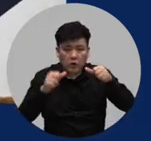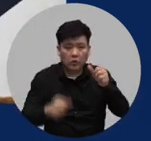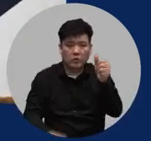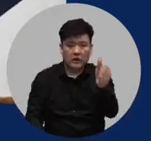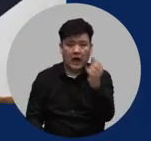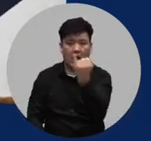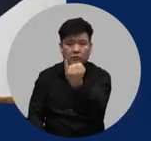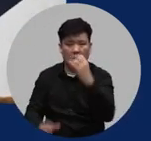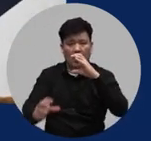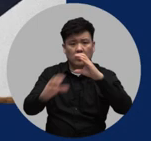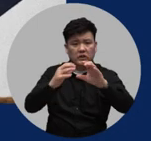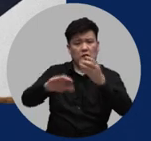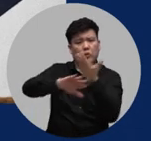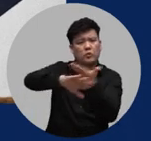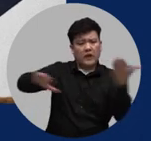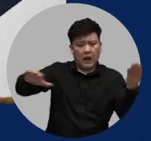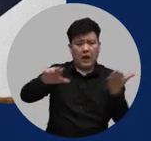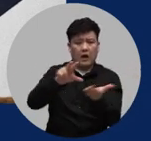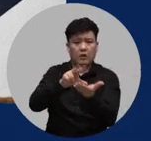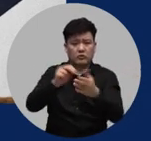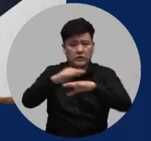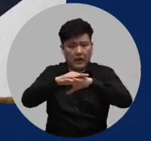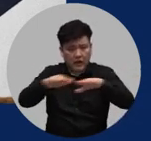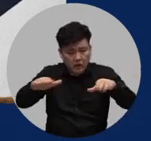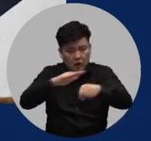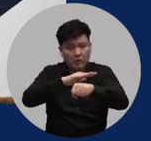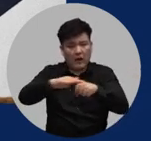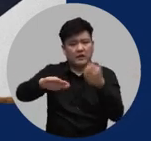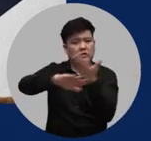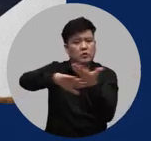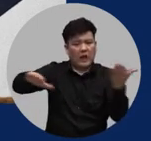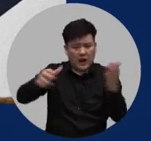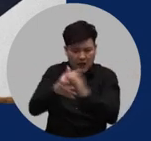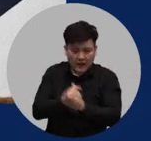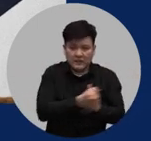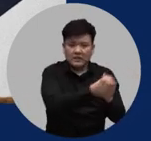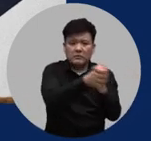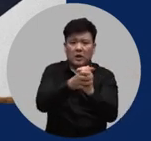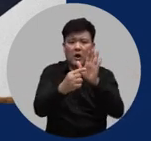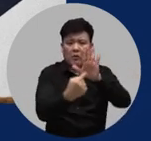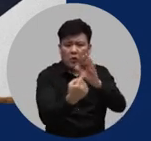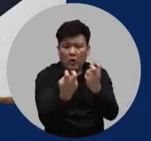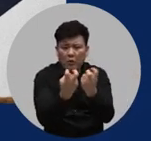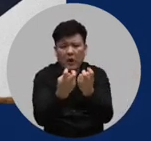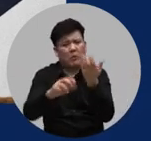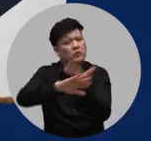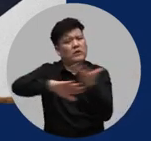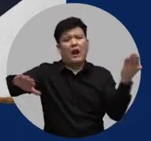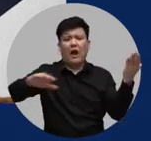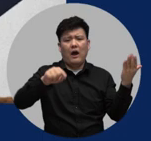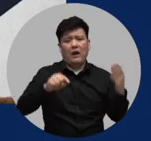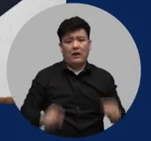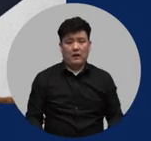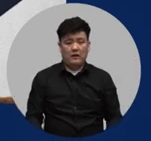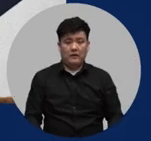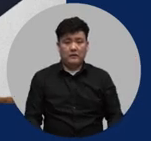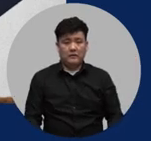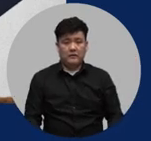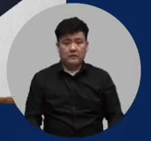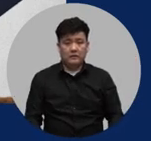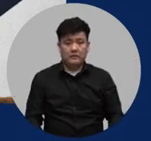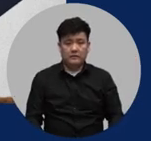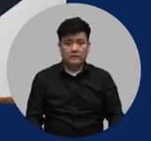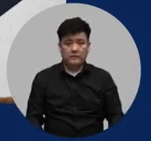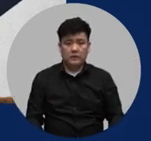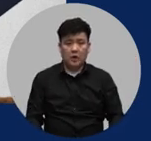간 의사소통의 차이, 문제 해결 방식의 차이, 친밀감을 표현하는 방법의 차이에서 발생할 수 있습니다.